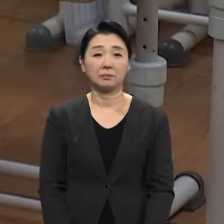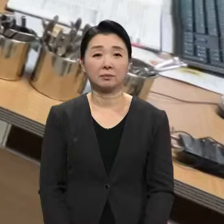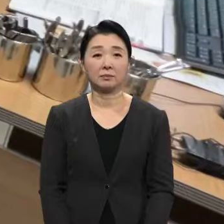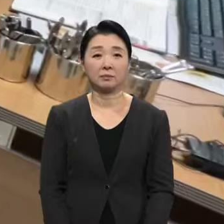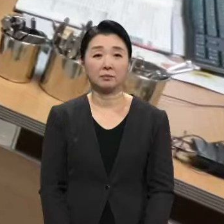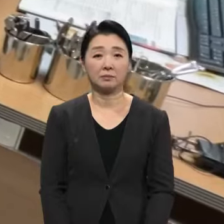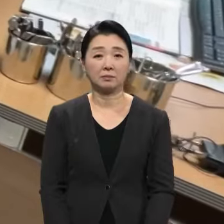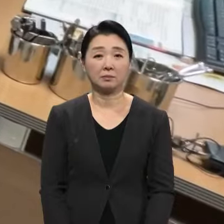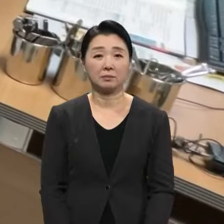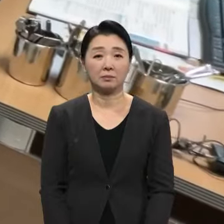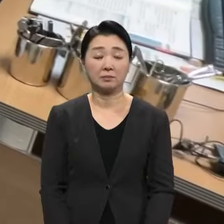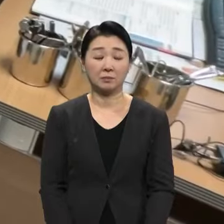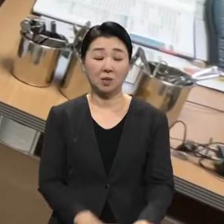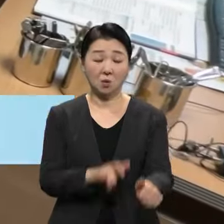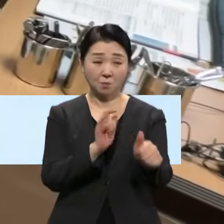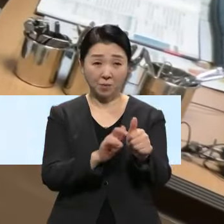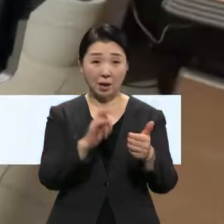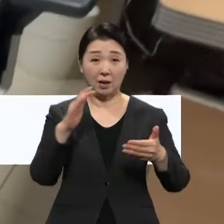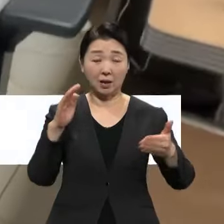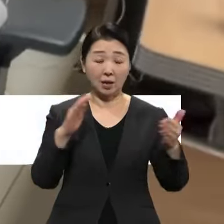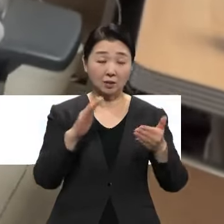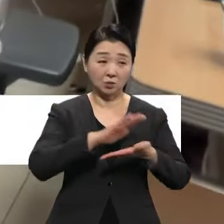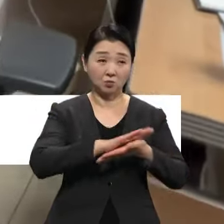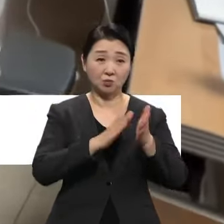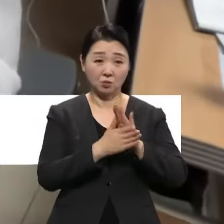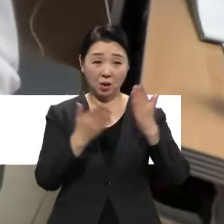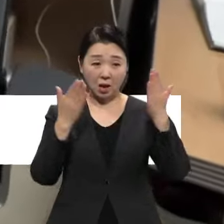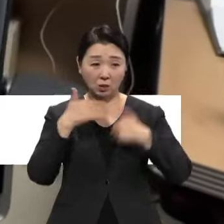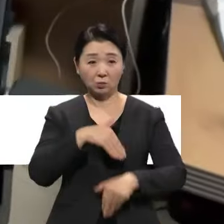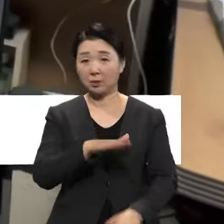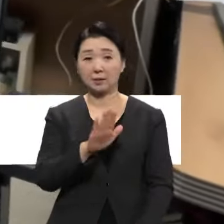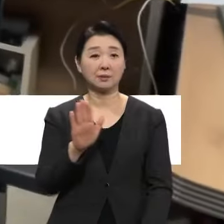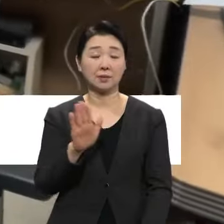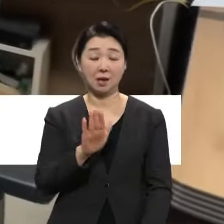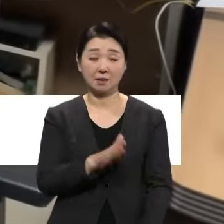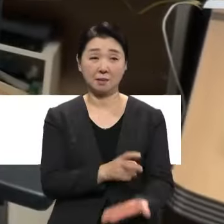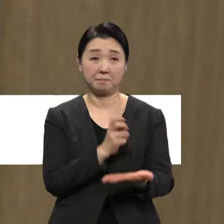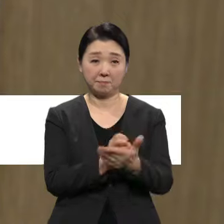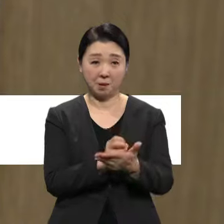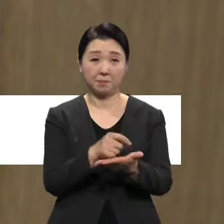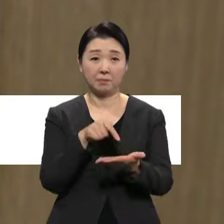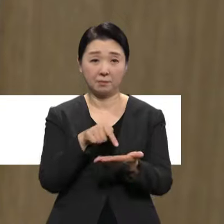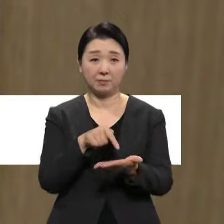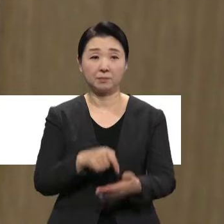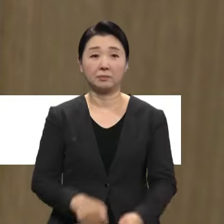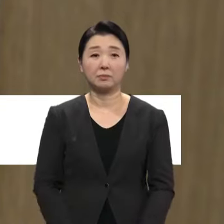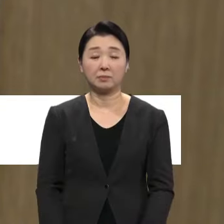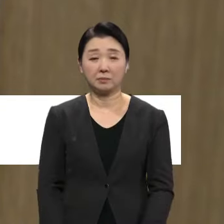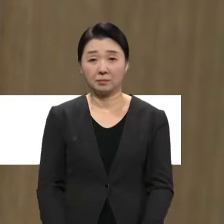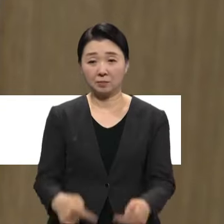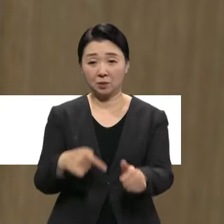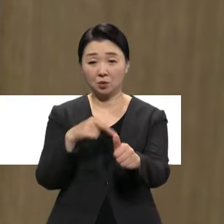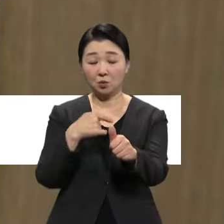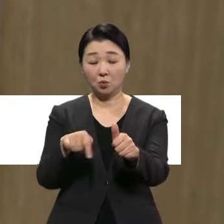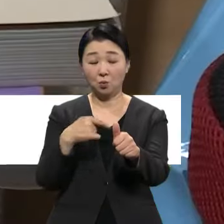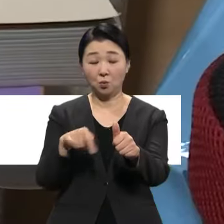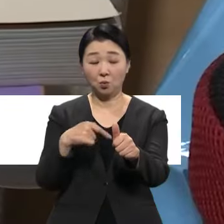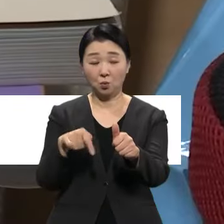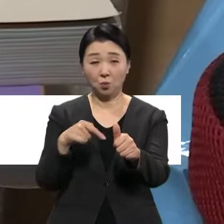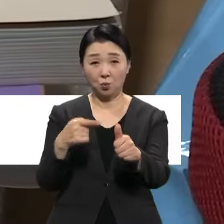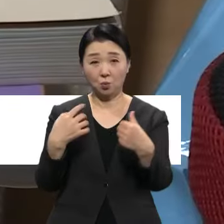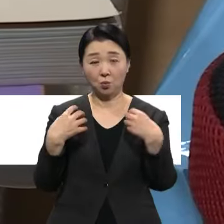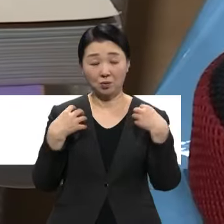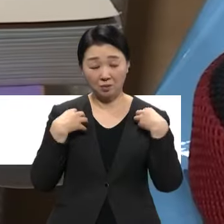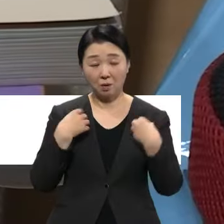늘었습니다 확진된 학생은 유치원이나 학교에 가지 않는 것이 원칙입니다 교육당국은 증상이 호전된